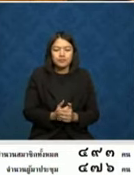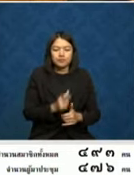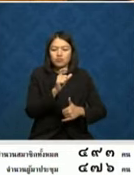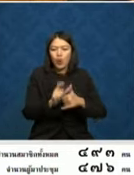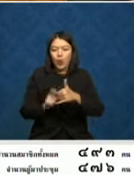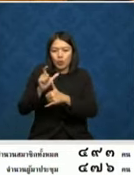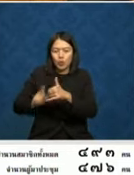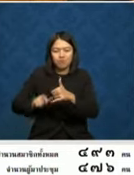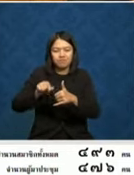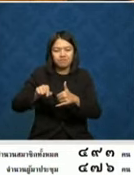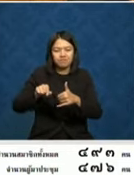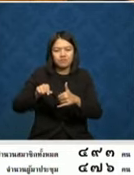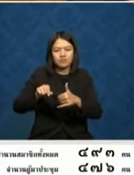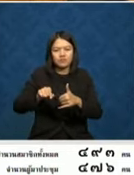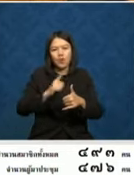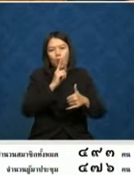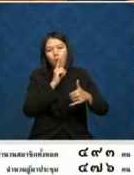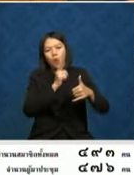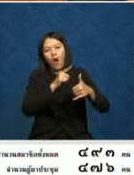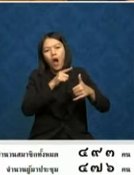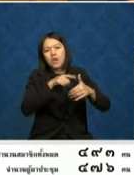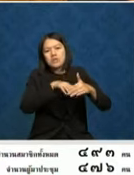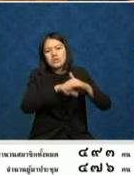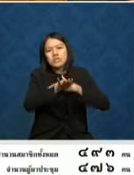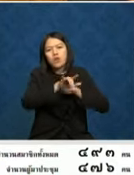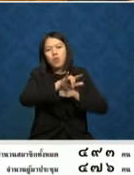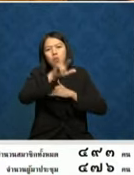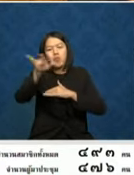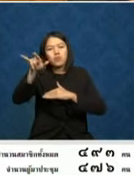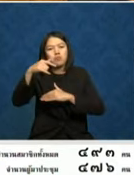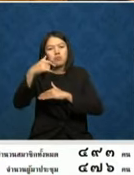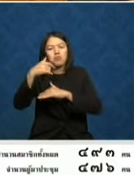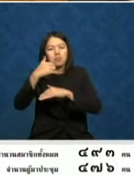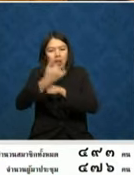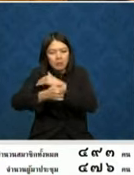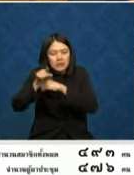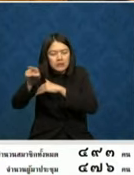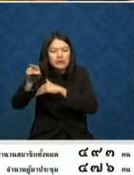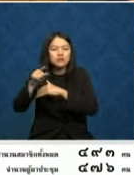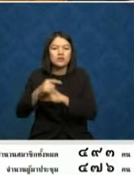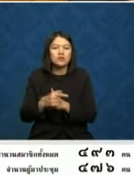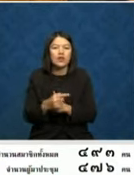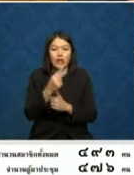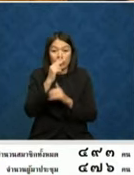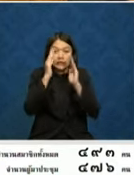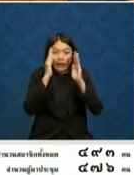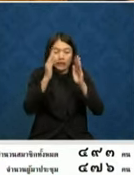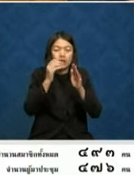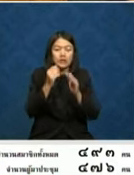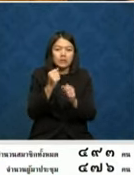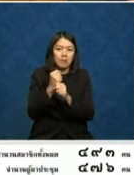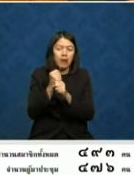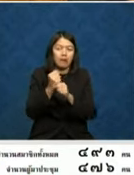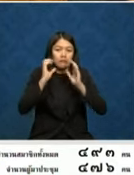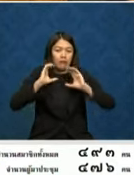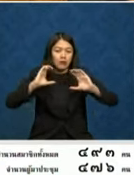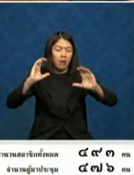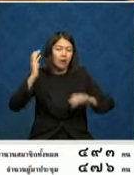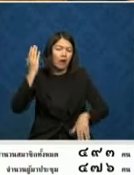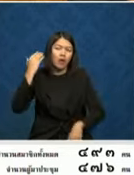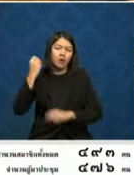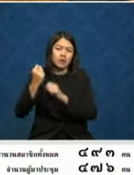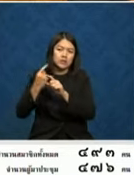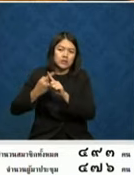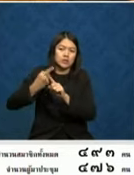ลซึ่งถูกกล่าวหาเนี่ยหนีไปต่างประเทศแต่ท่านก็คงได้เห็นถึงความตั้งใจของรัฐบาลในช่วงที่ผ่านมาเมื่อสัก